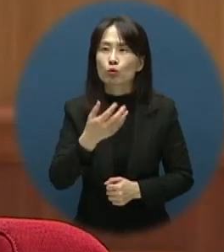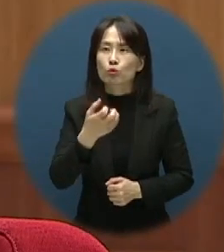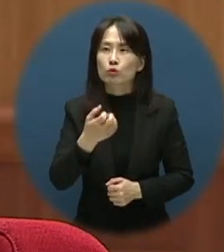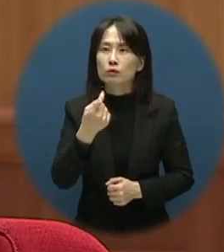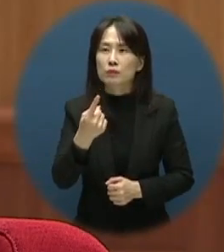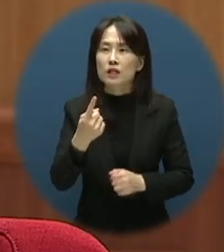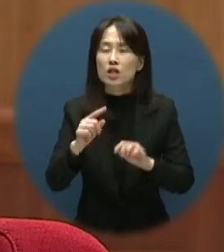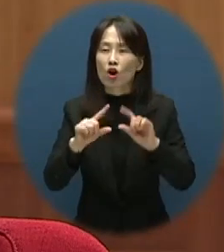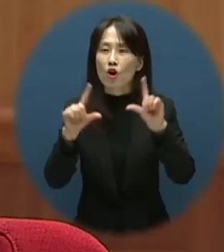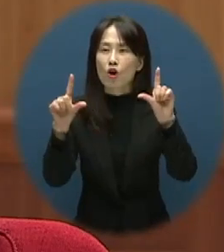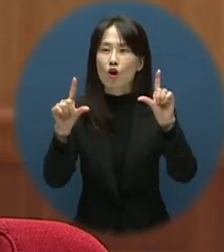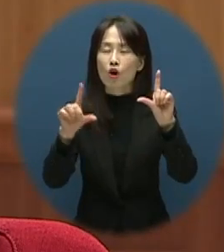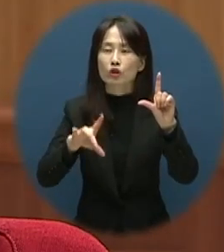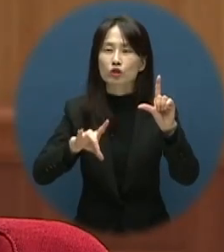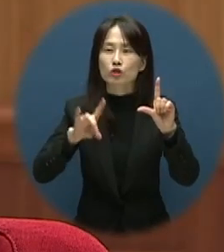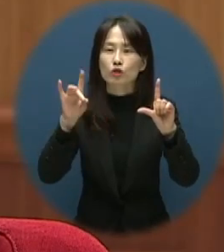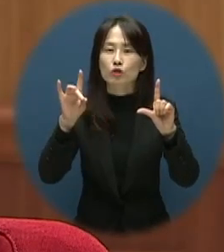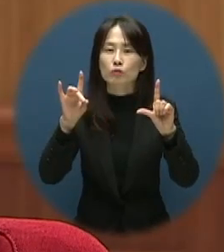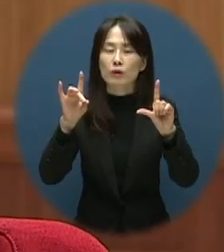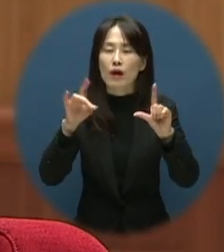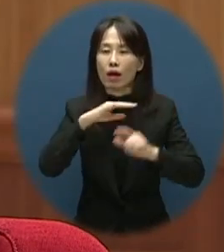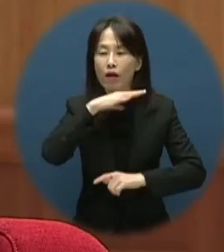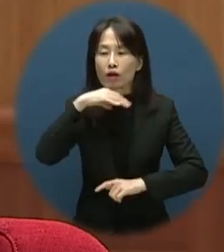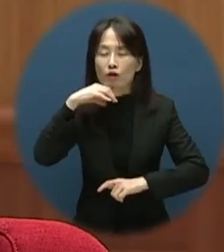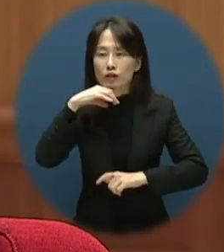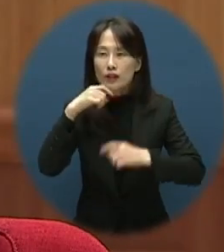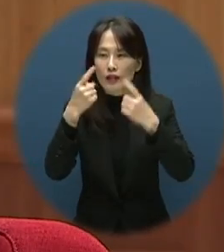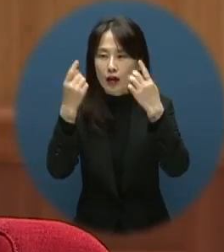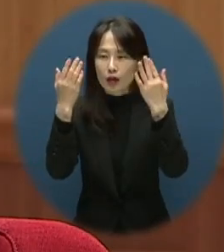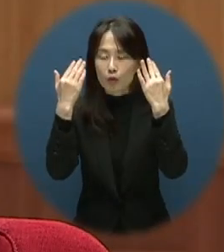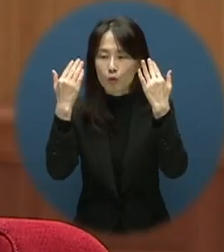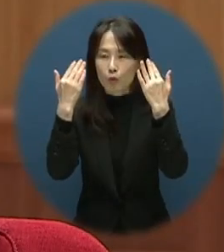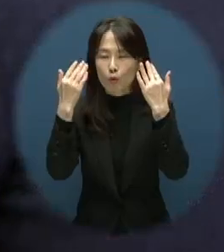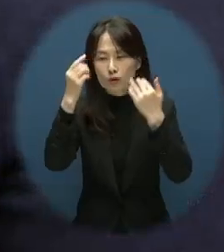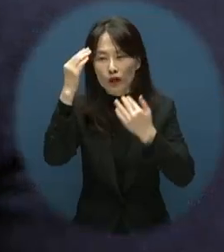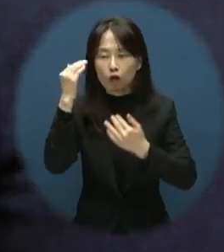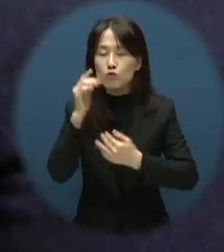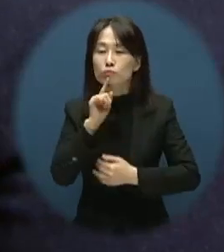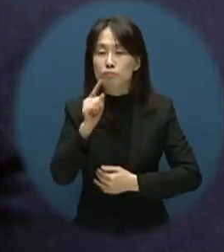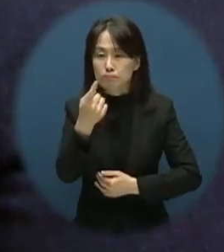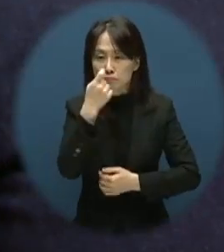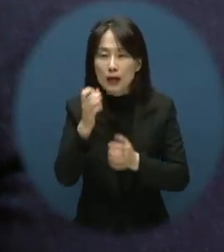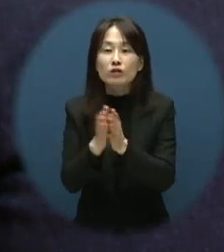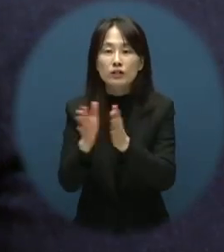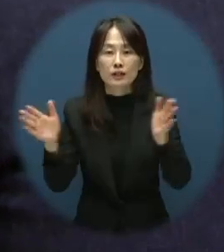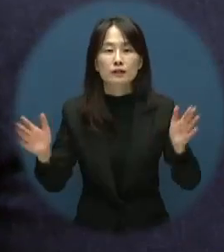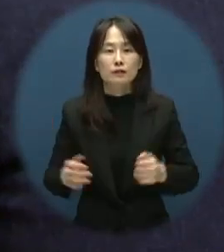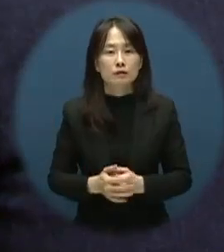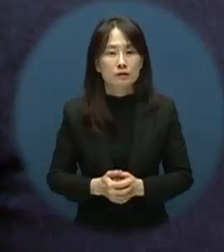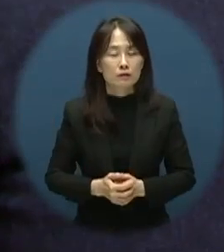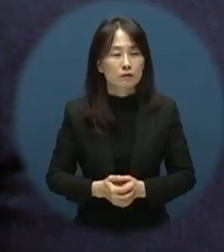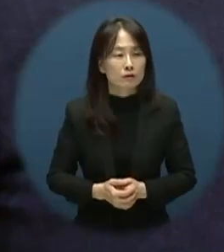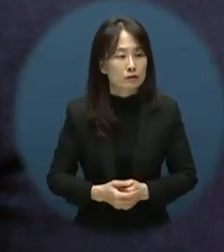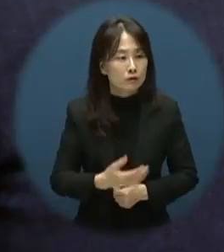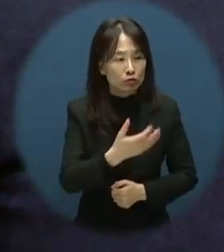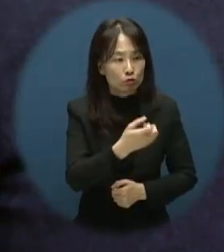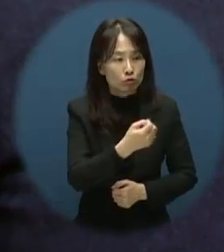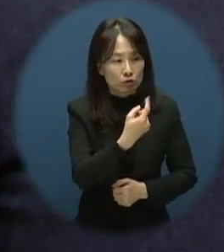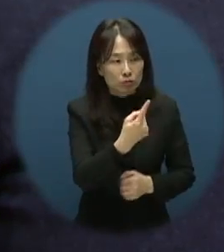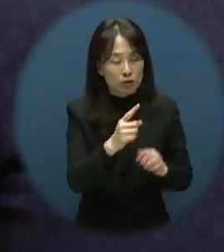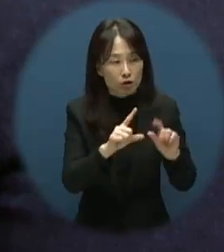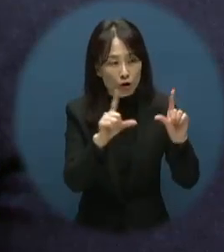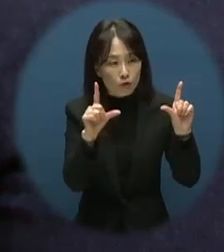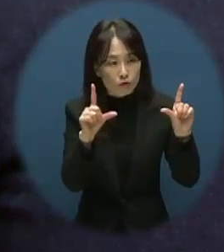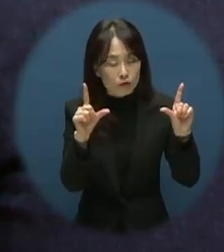91년 초에 저기 연세대학교 한국학당 시작했죠. 그러면 그